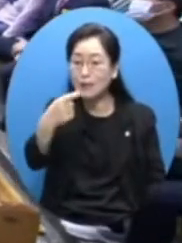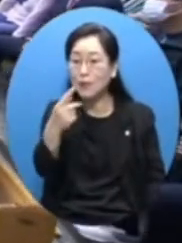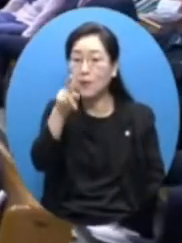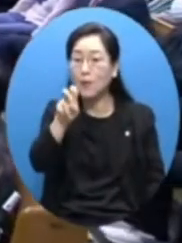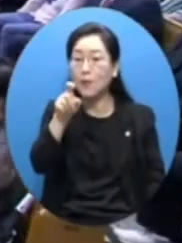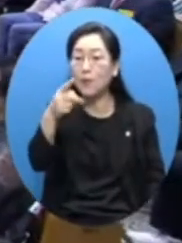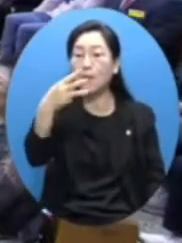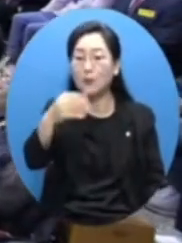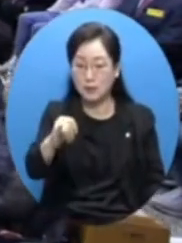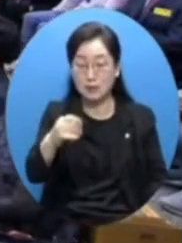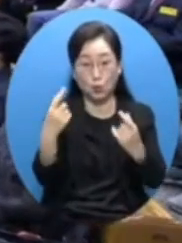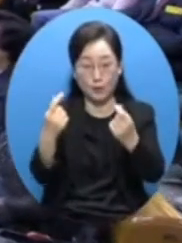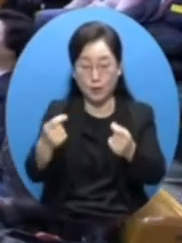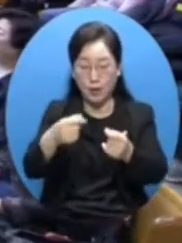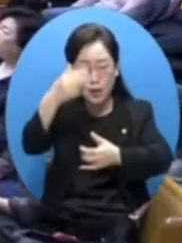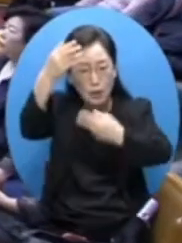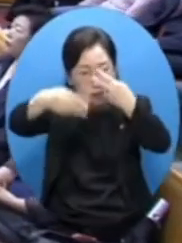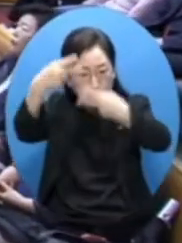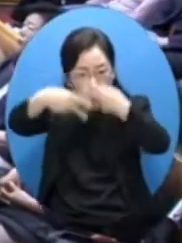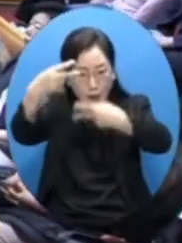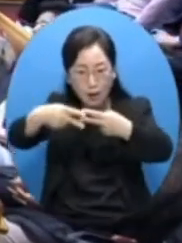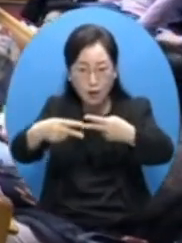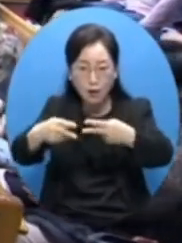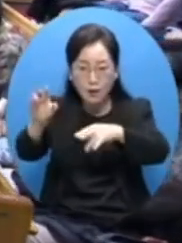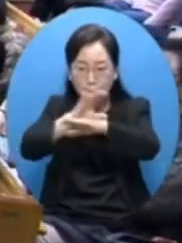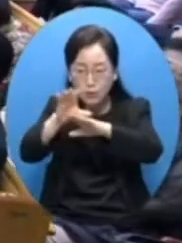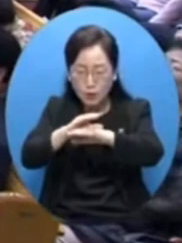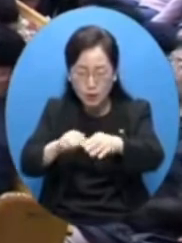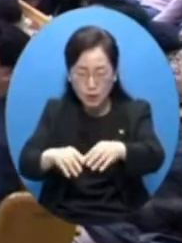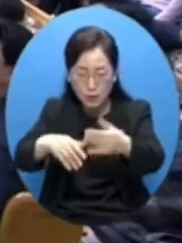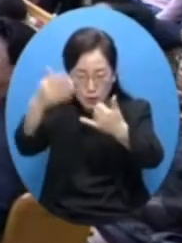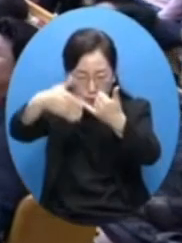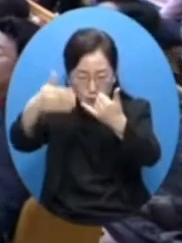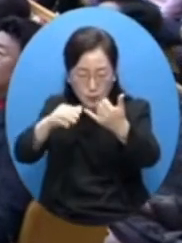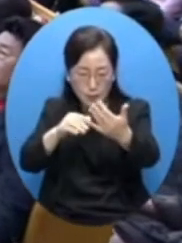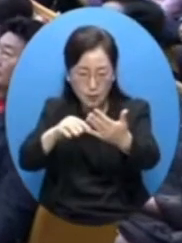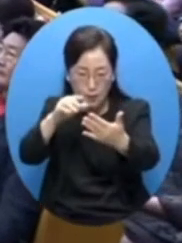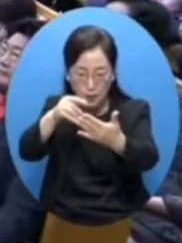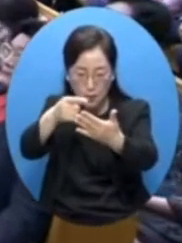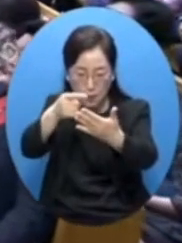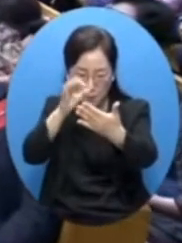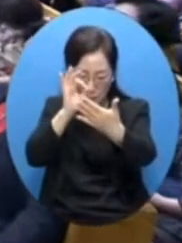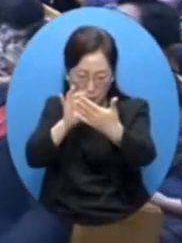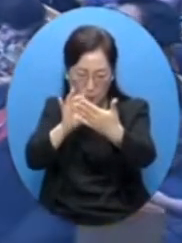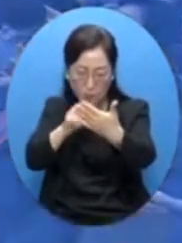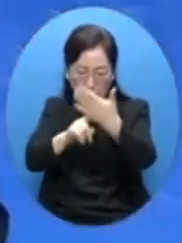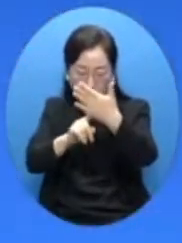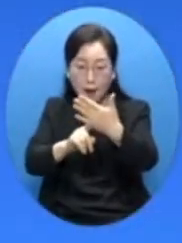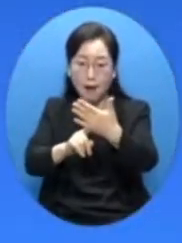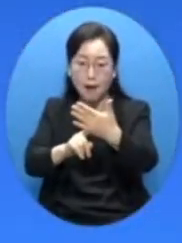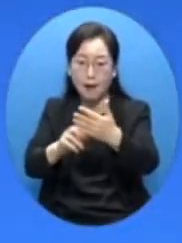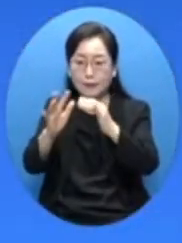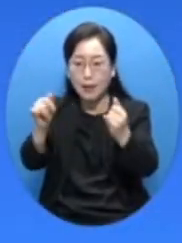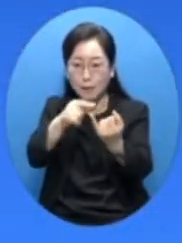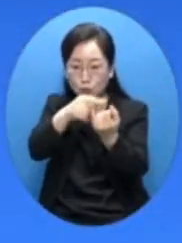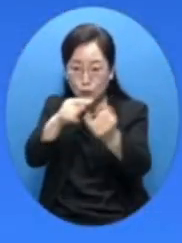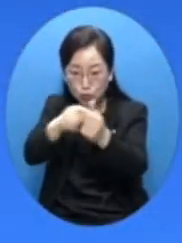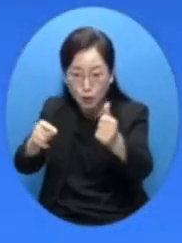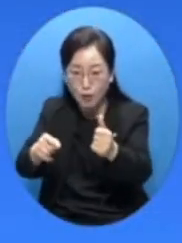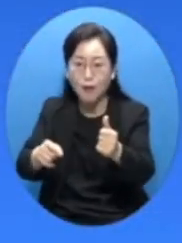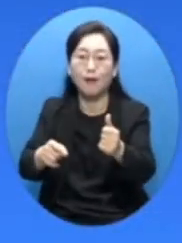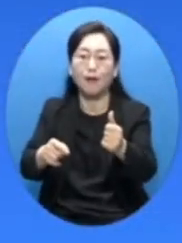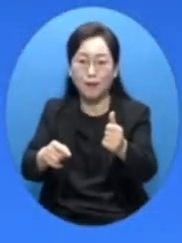그 드라마를 보고 인터넷 보다가 사람을 죽이는 것에 빠져들었습니다. 야, 사람을 저렇게 죽이는구나.